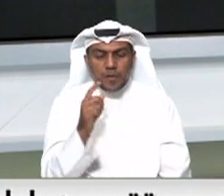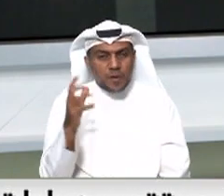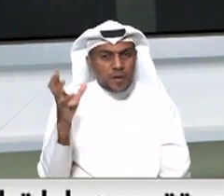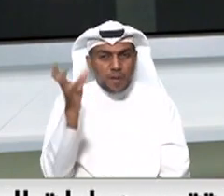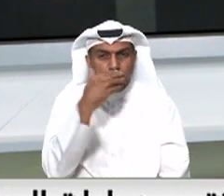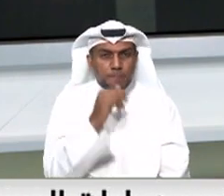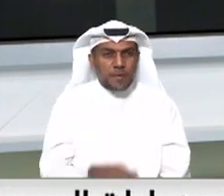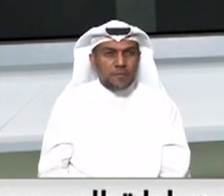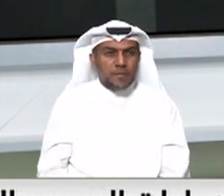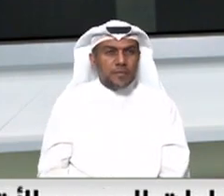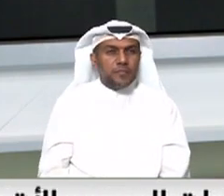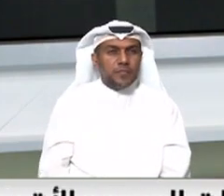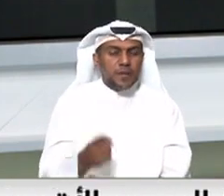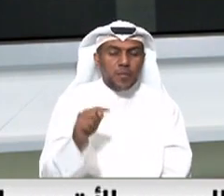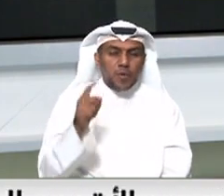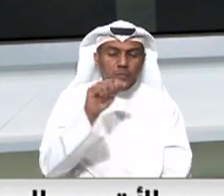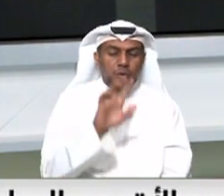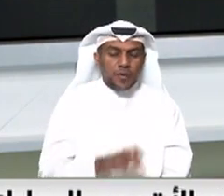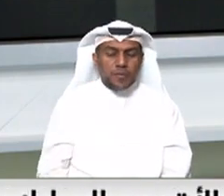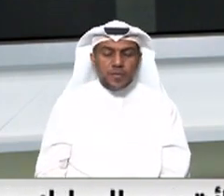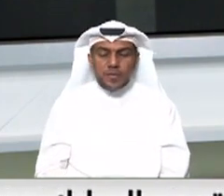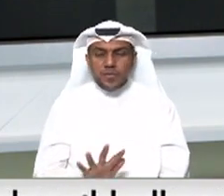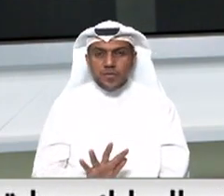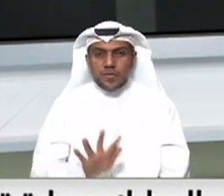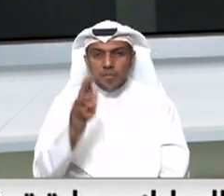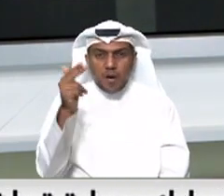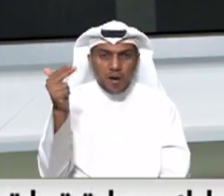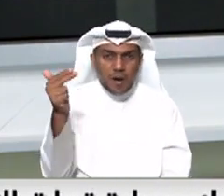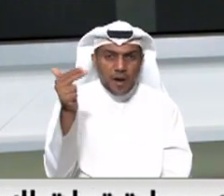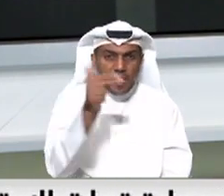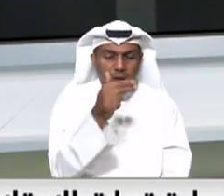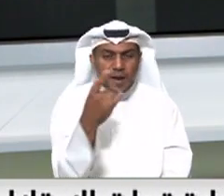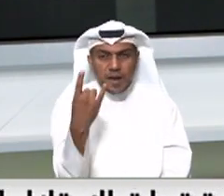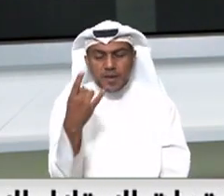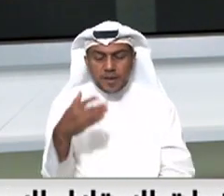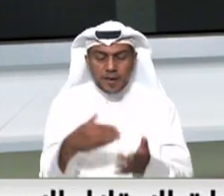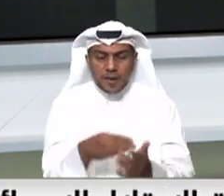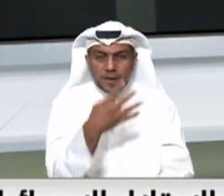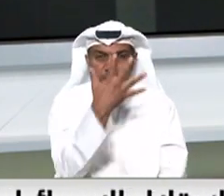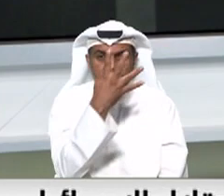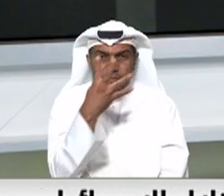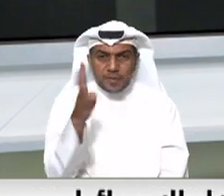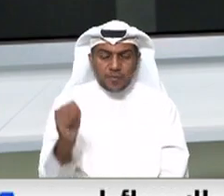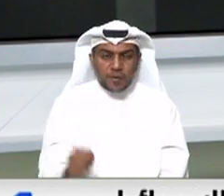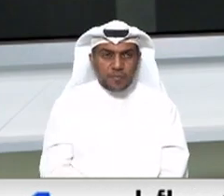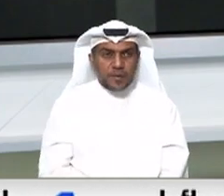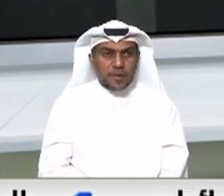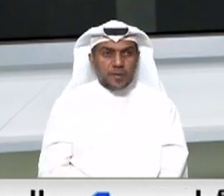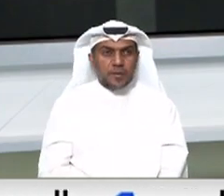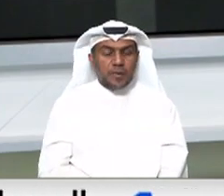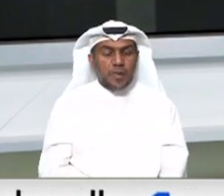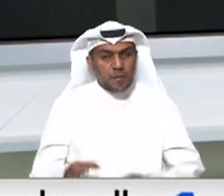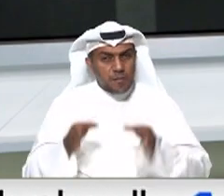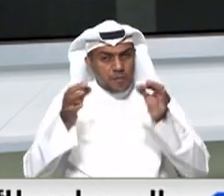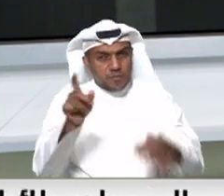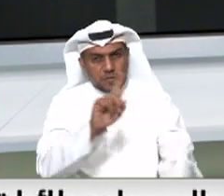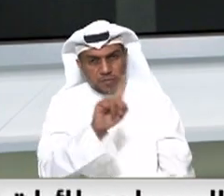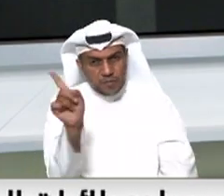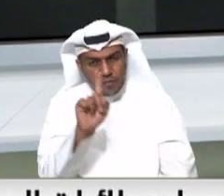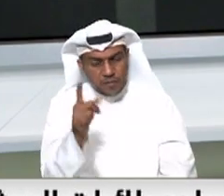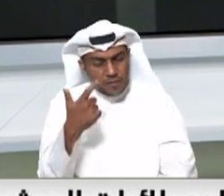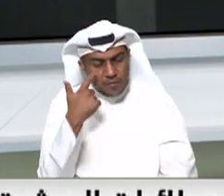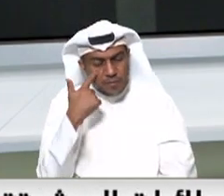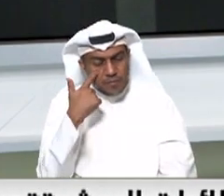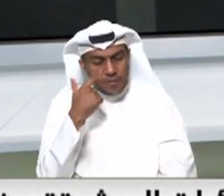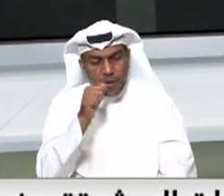عظمى في يوم الثلاثاء والصغرى 31 على فترات من عشره الى 45 كيلو متر في الساعه نشاط بحري ارتفاع الامواج